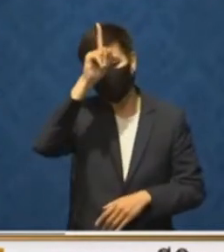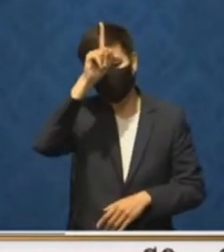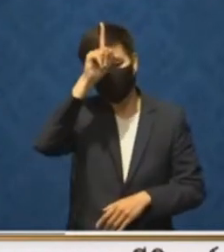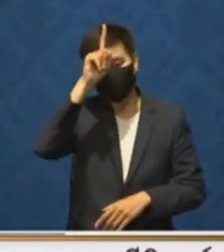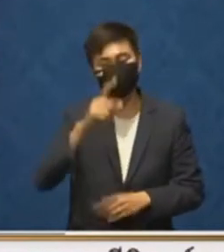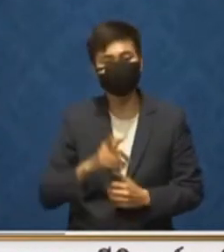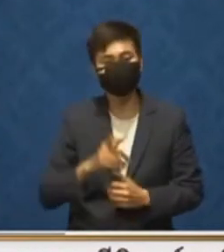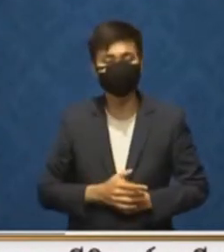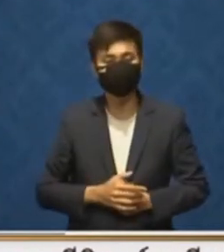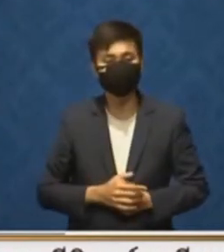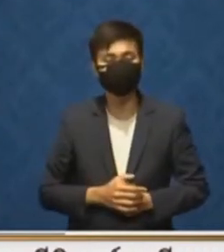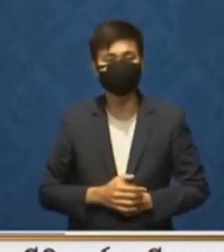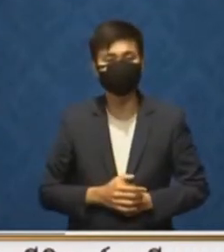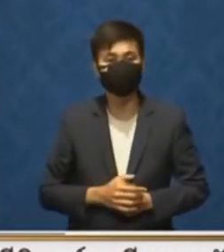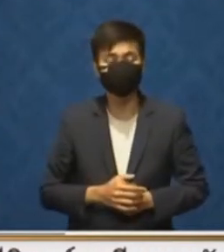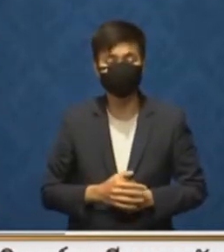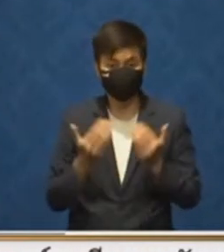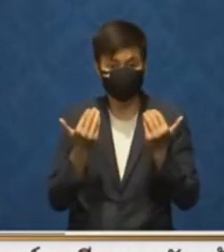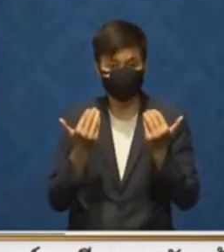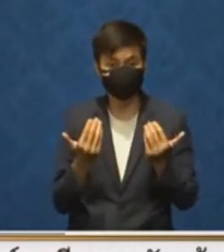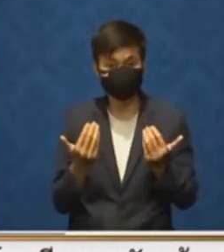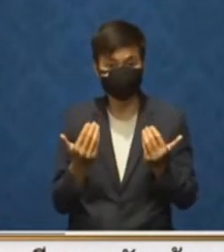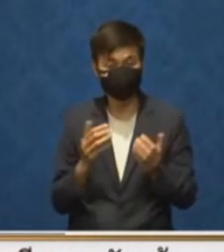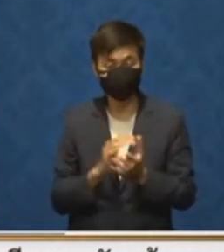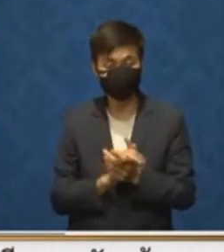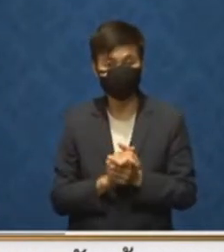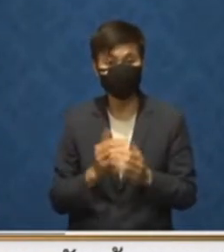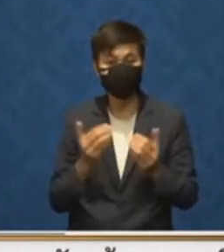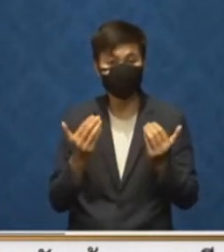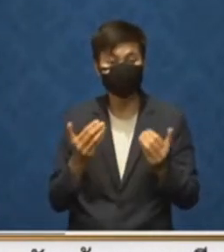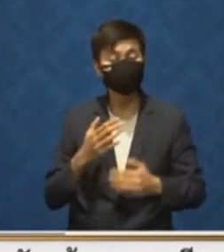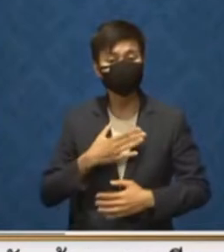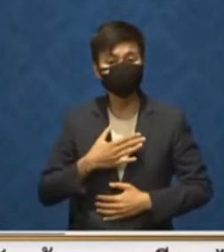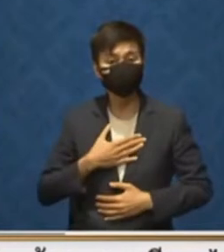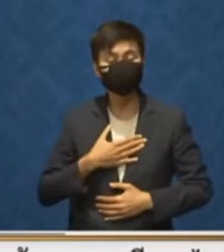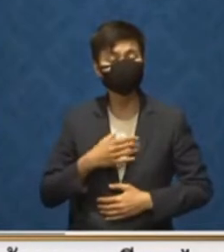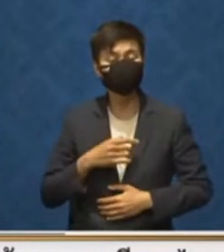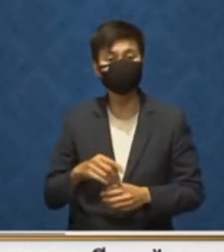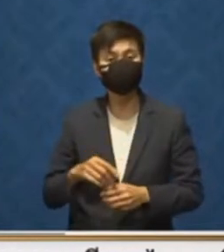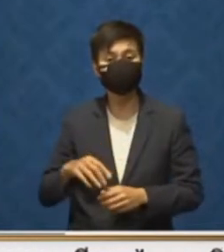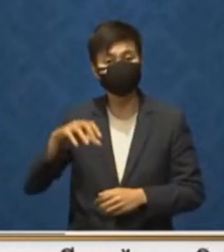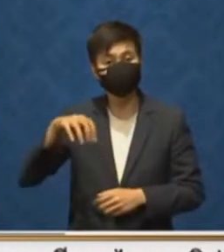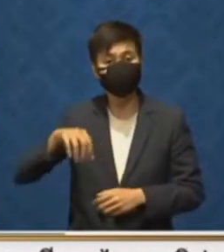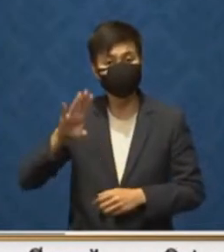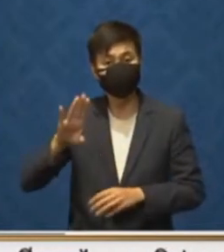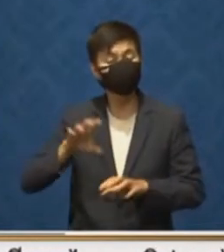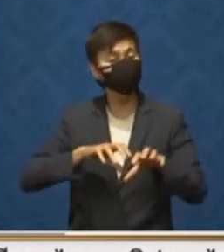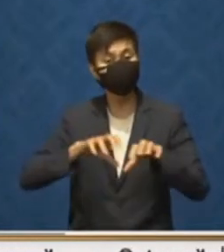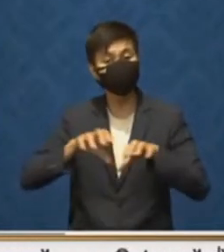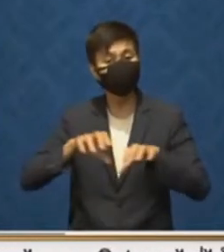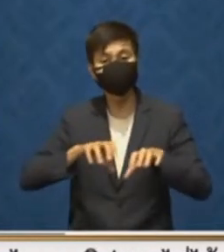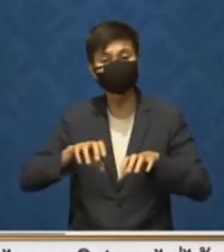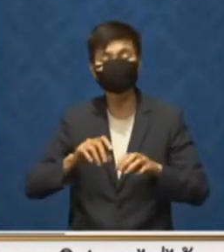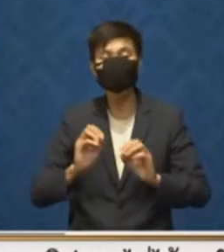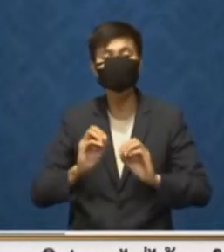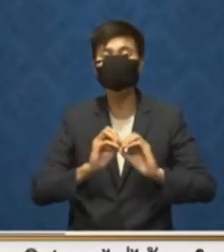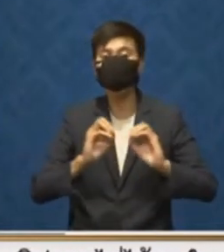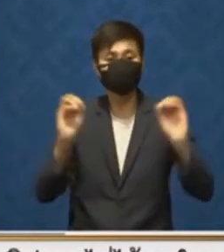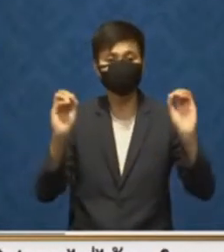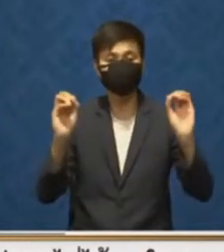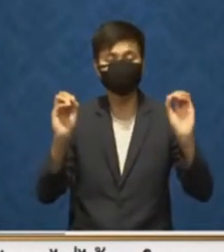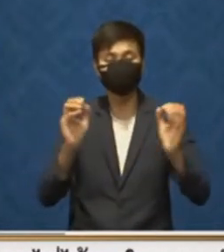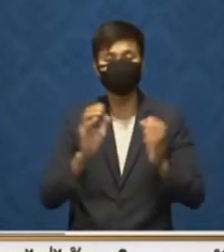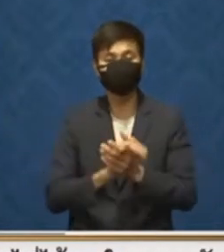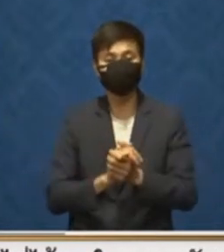มันไม่ได้อยู่ในช่วงเวลาที่ผมเป็นผู้บริหารใดๆของบริษัทซีซีนะครับอ่าการ